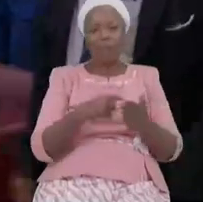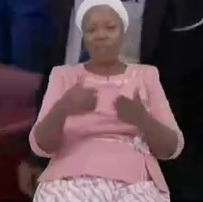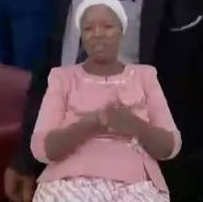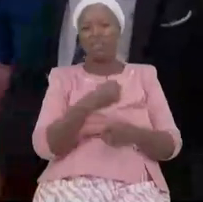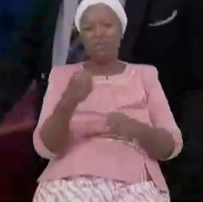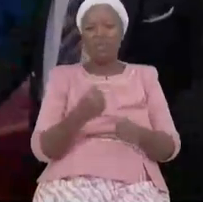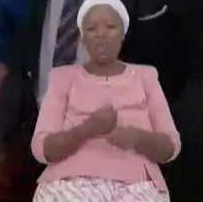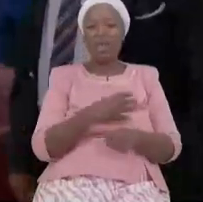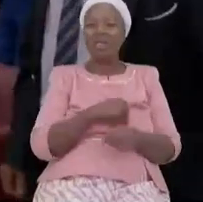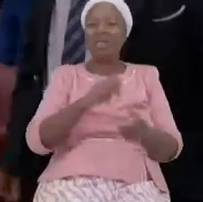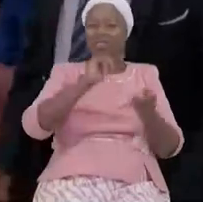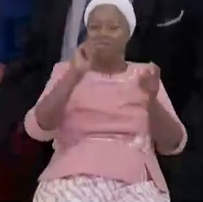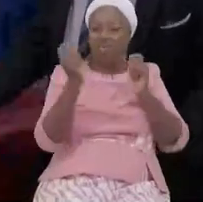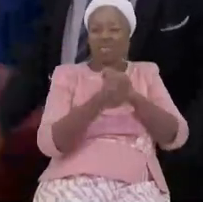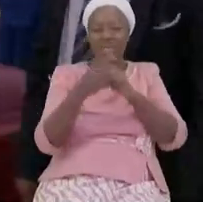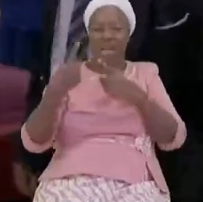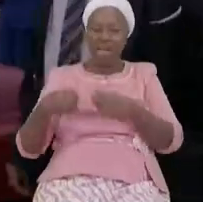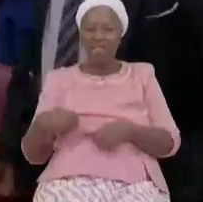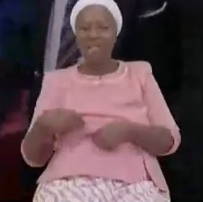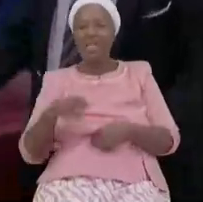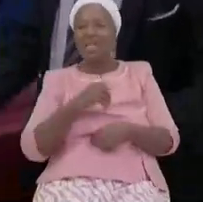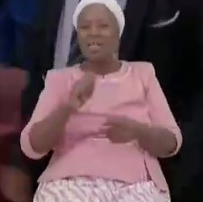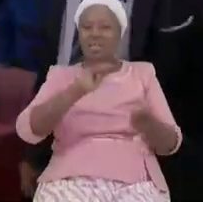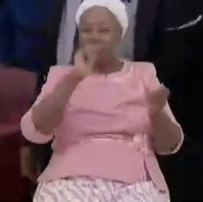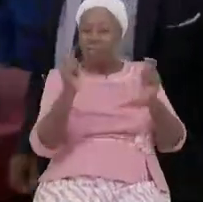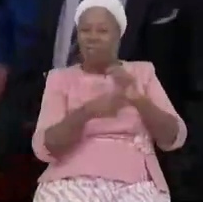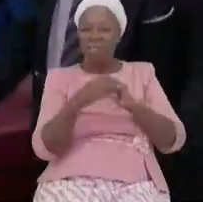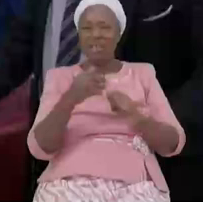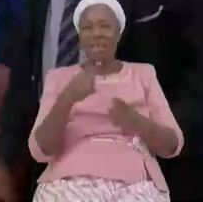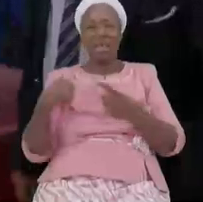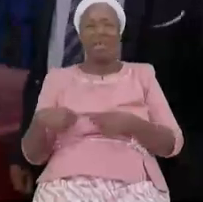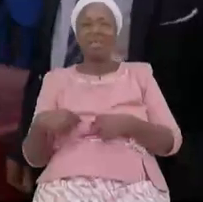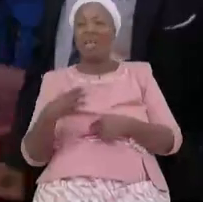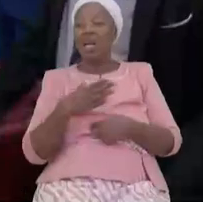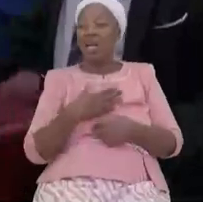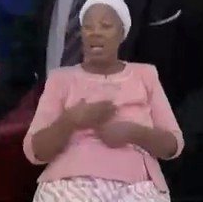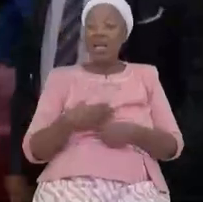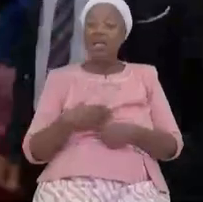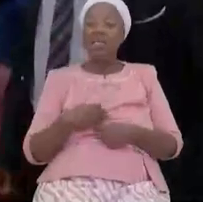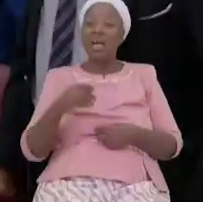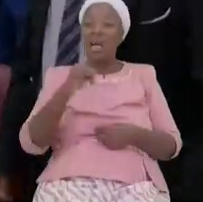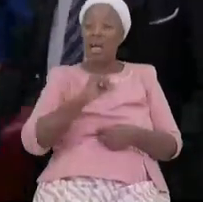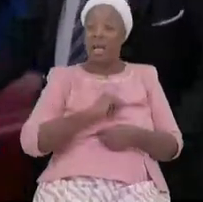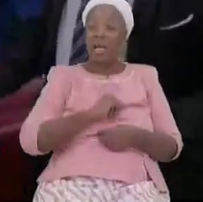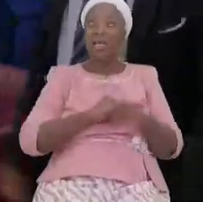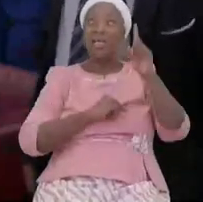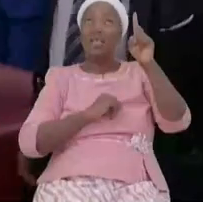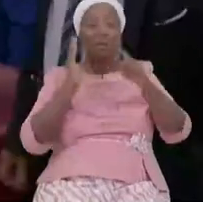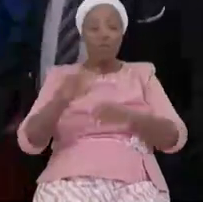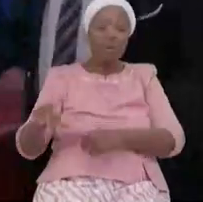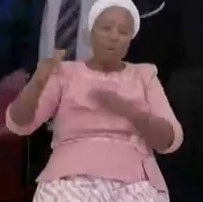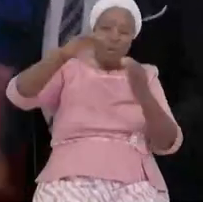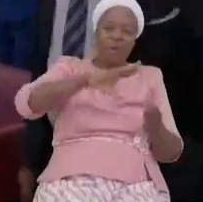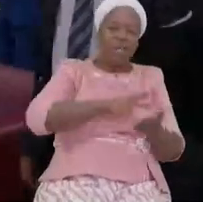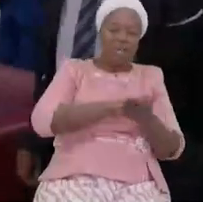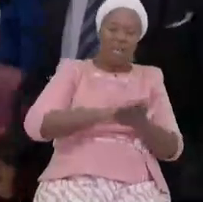Un cœur changé. Un cœur changé. Je répandrai sur vous une eau pure. Je répandrai sur vous une eau